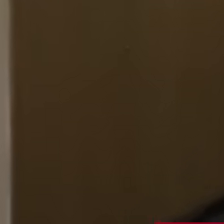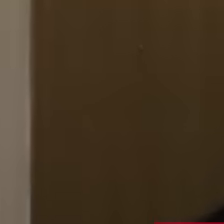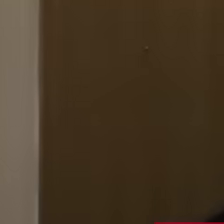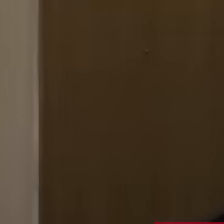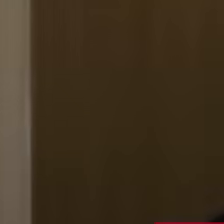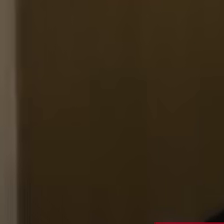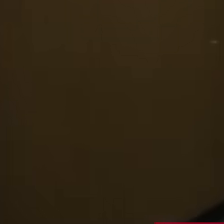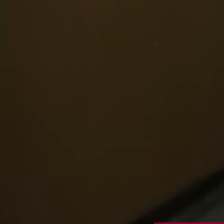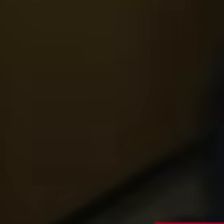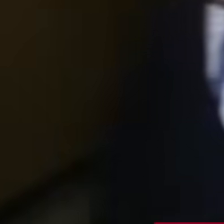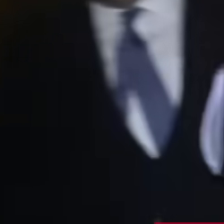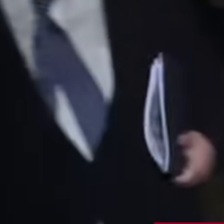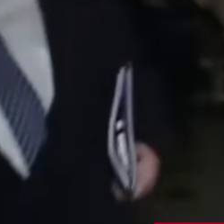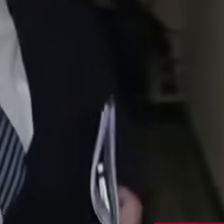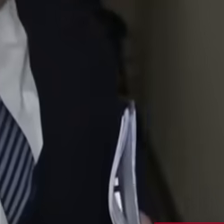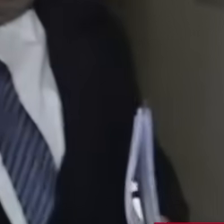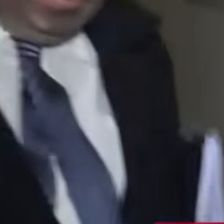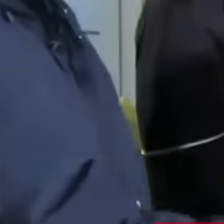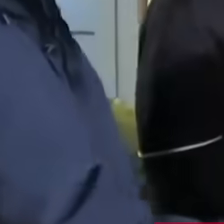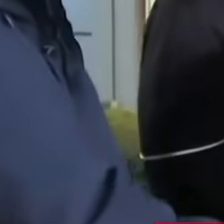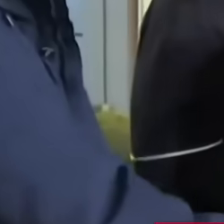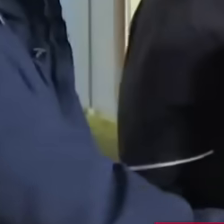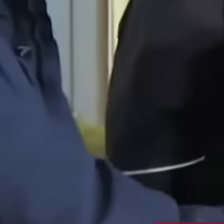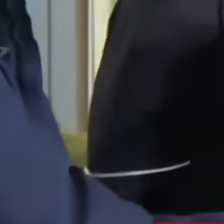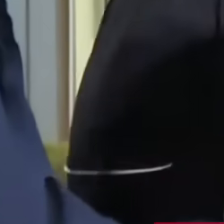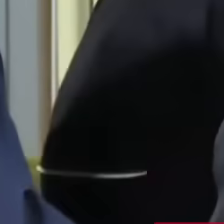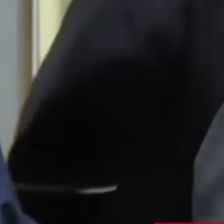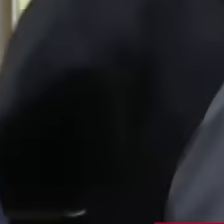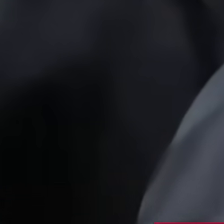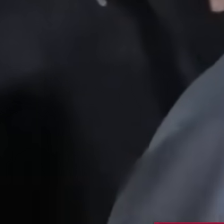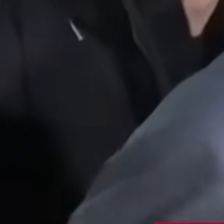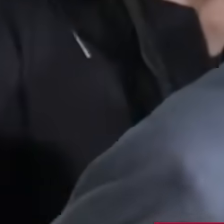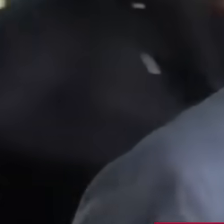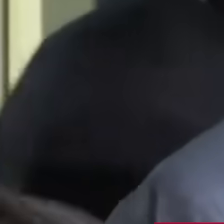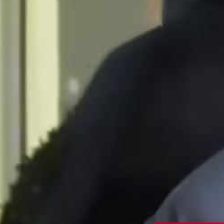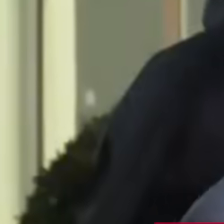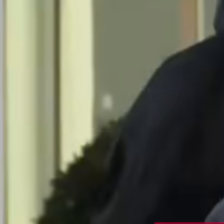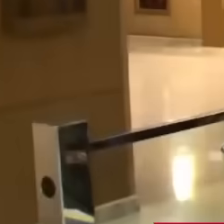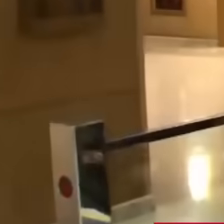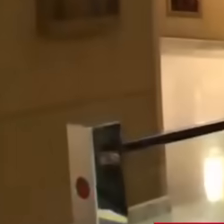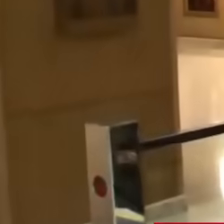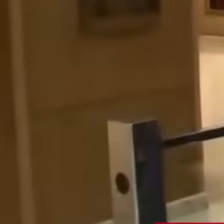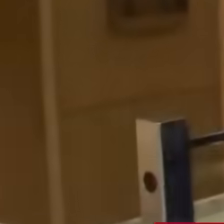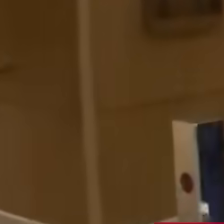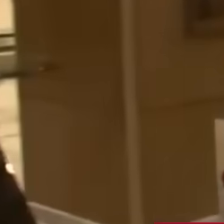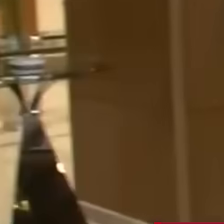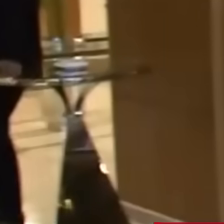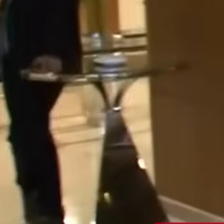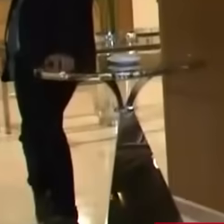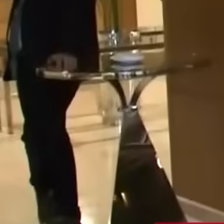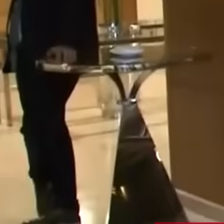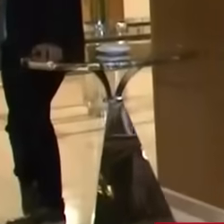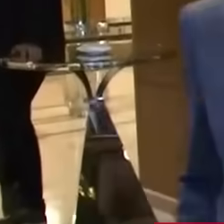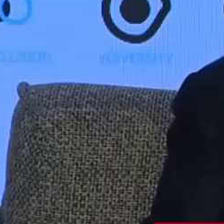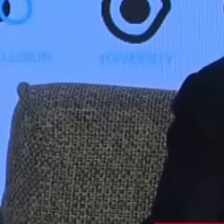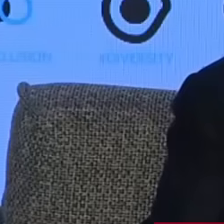των παραιτήσεων του Υπουργού Επικρατείας Σταύρου Παπασταύρου και του Γενικού Γραμματέα του Πρωθυπουργού Γιάννη Μπρατάκου για την παρουσία του σε εορταστικό δείπνο